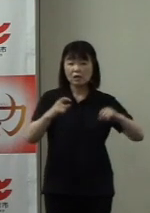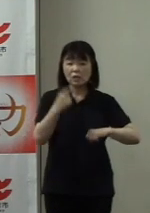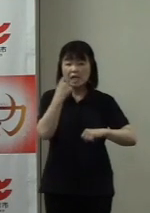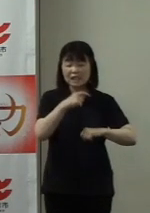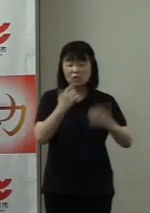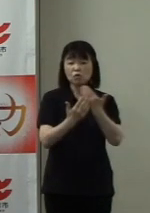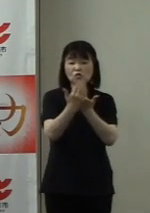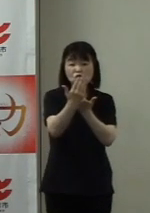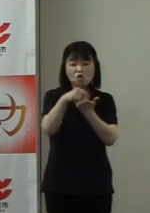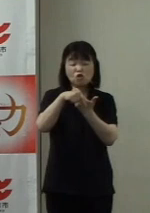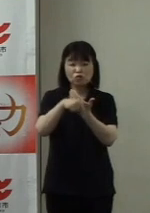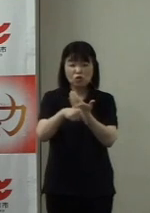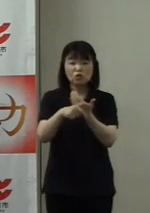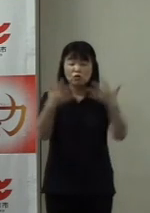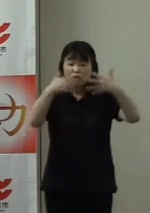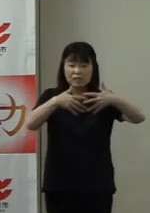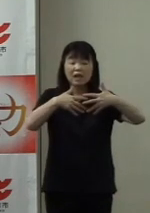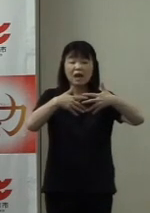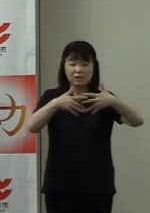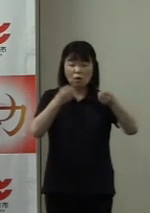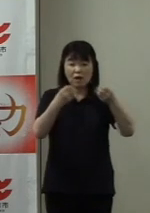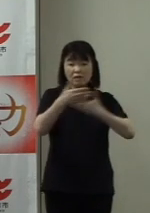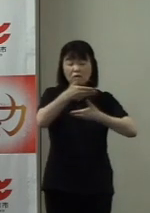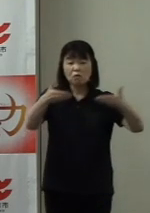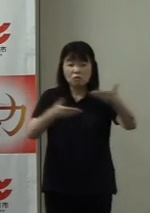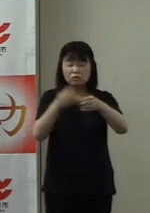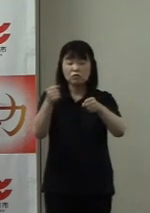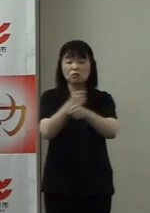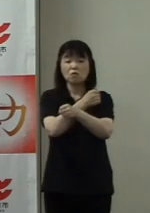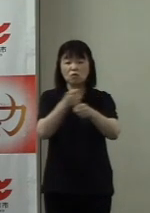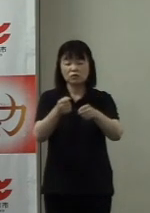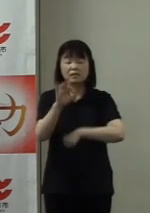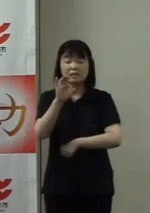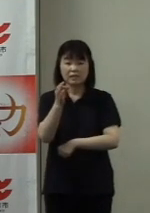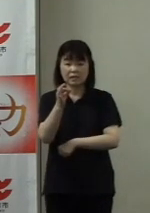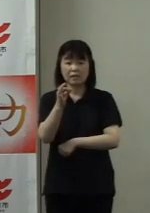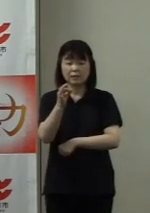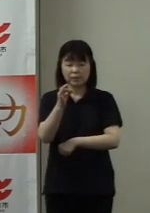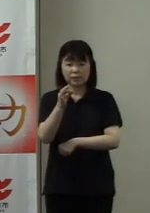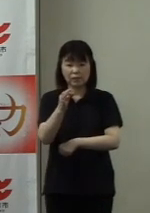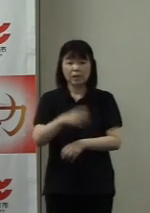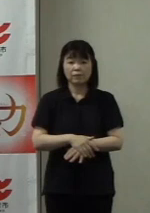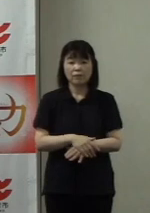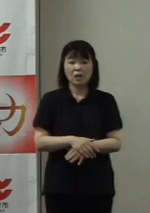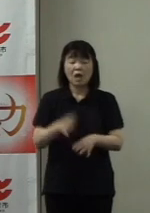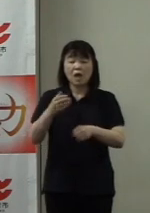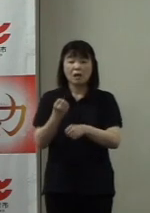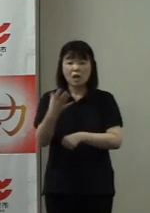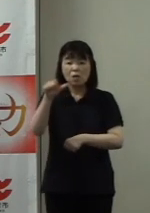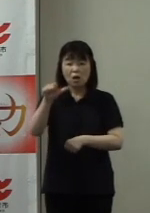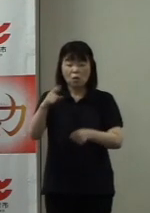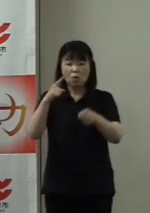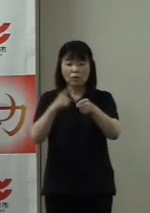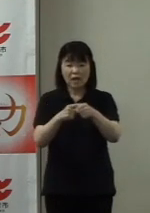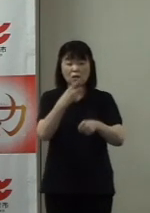舞台機構設備の更新工事であります。これは工事期間が令和5年と6年度に